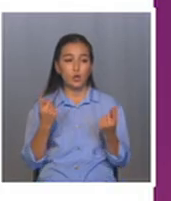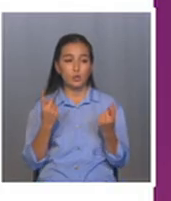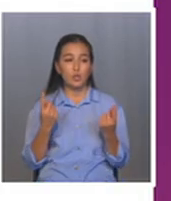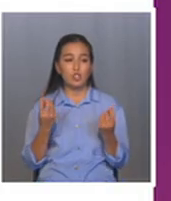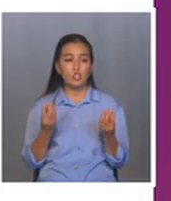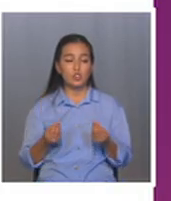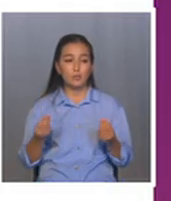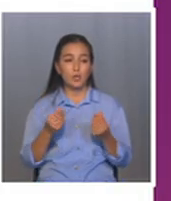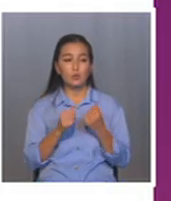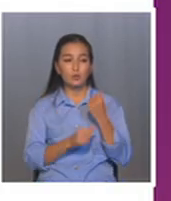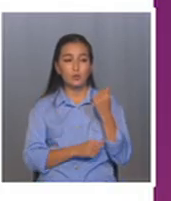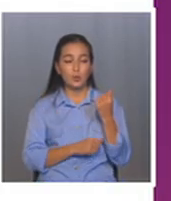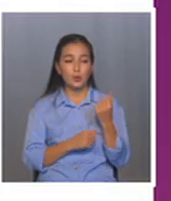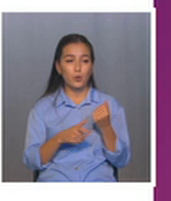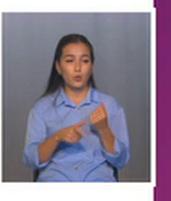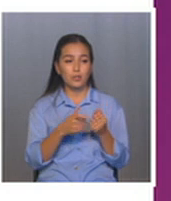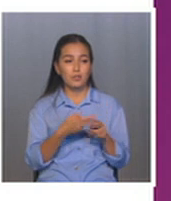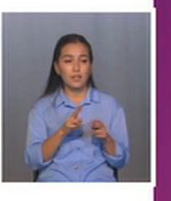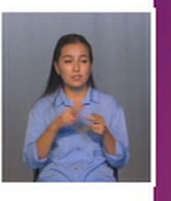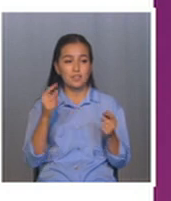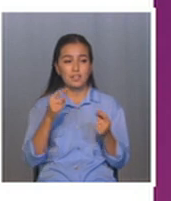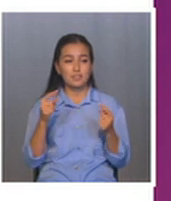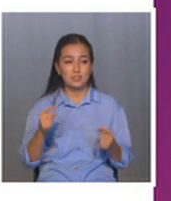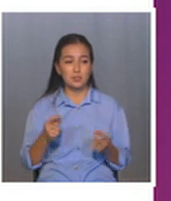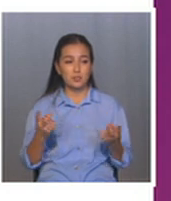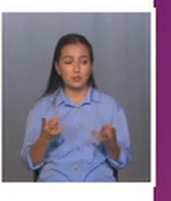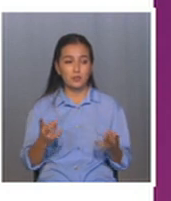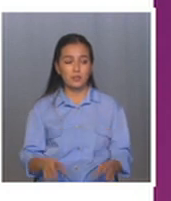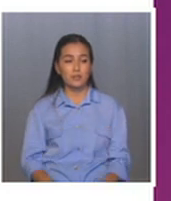жолының тармақтарын сәйкестендіріңіз.